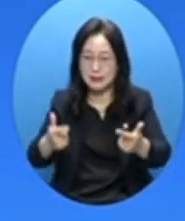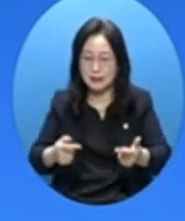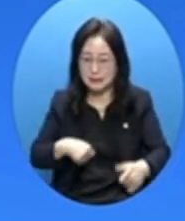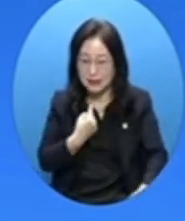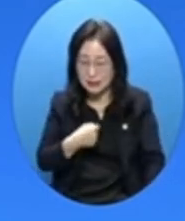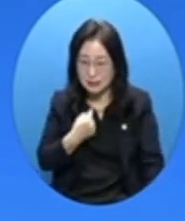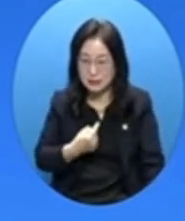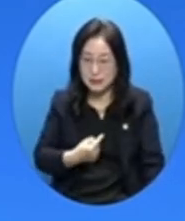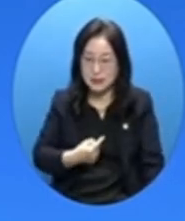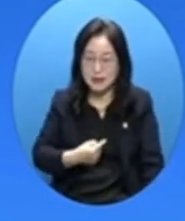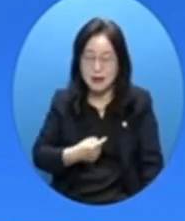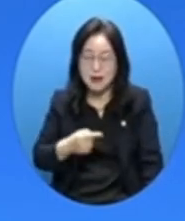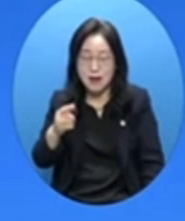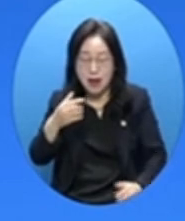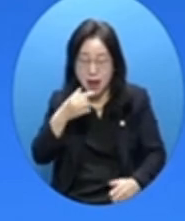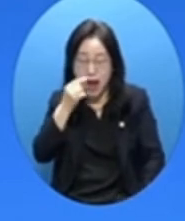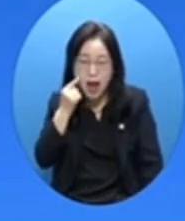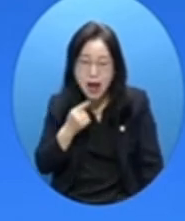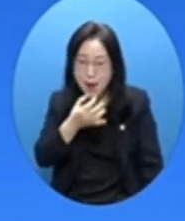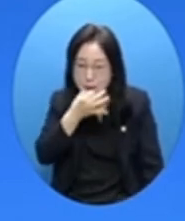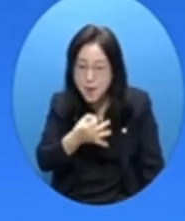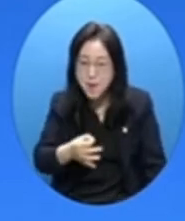의상 권력의